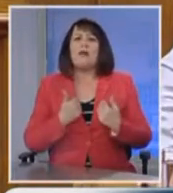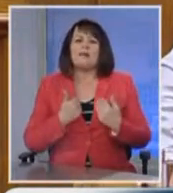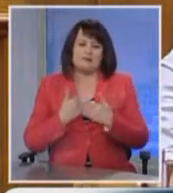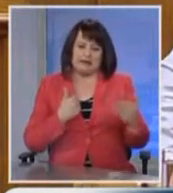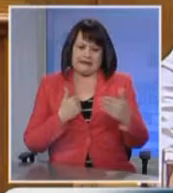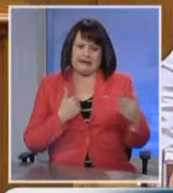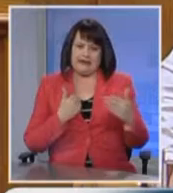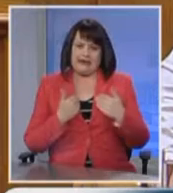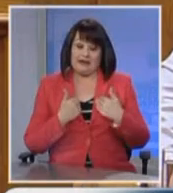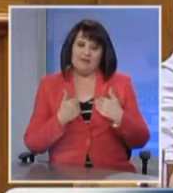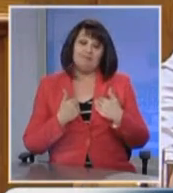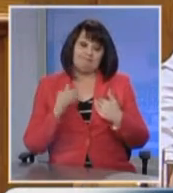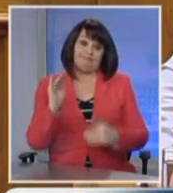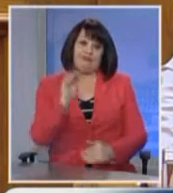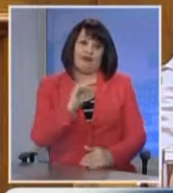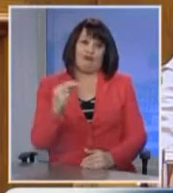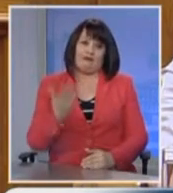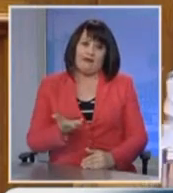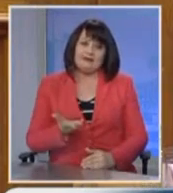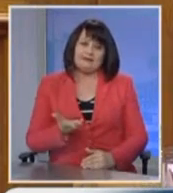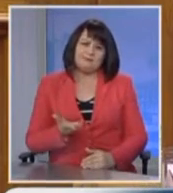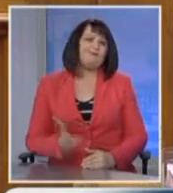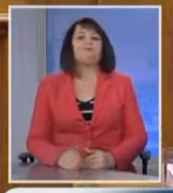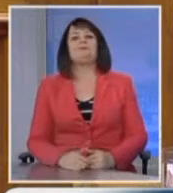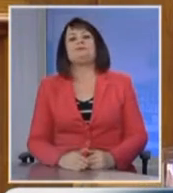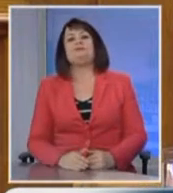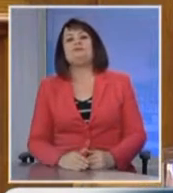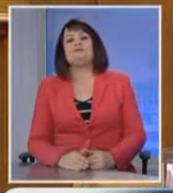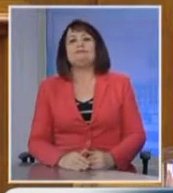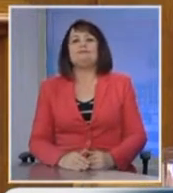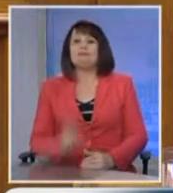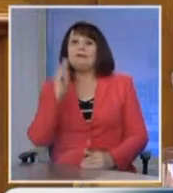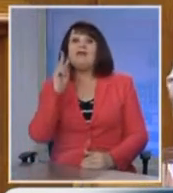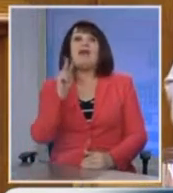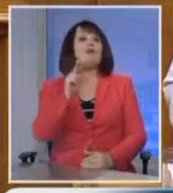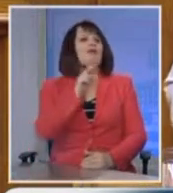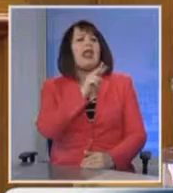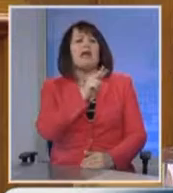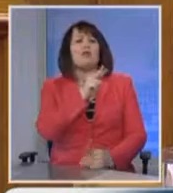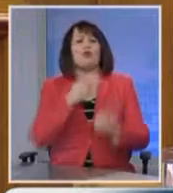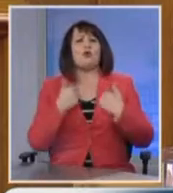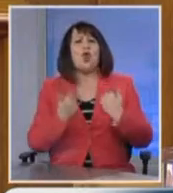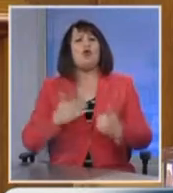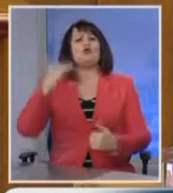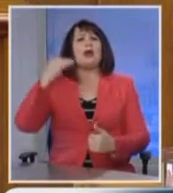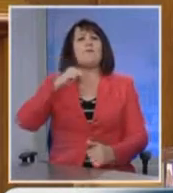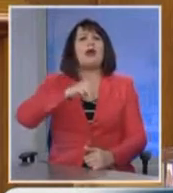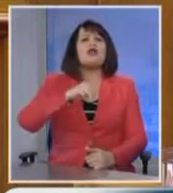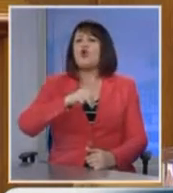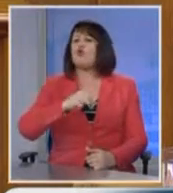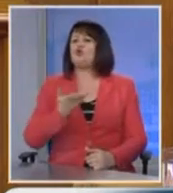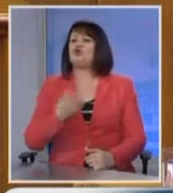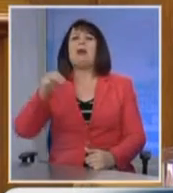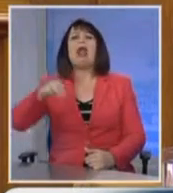αριστερά, αγαπητοί συνάδελφοι, για να μιλήσω για ανθρώπους που βλέπω εδώ μέσα από διάφορες γενιές, για τον Νίκο τον Μανιό, για τον Μάκη